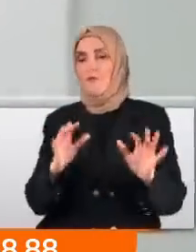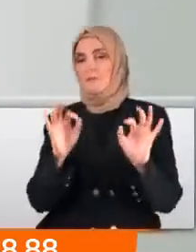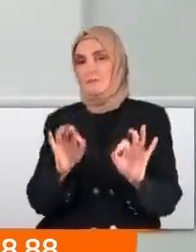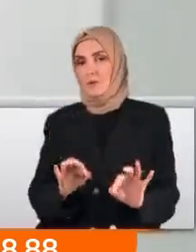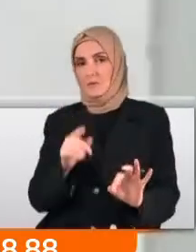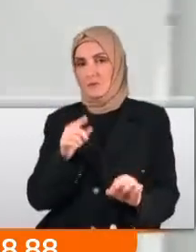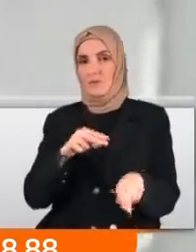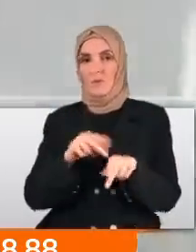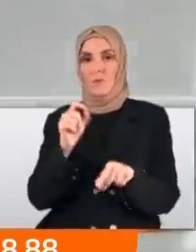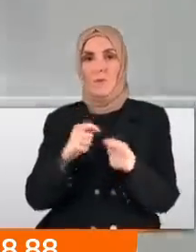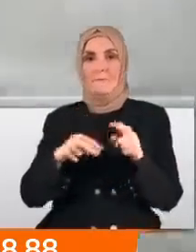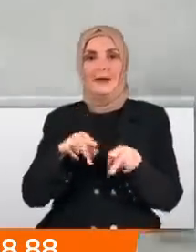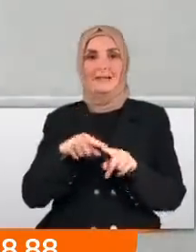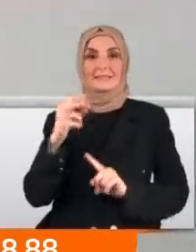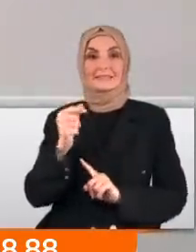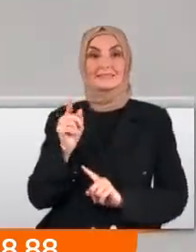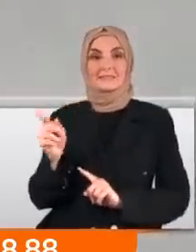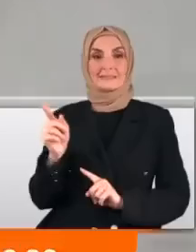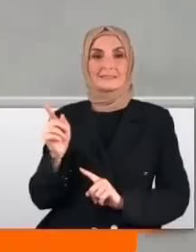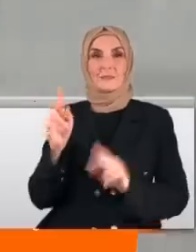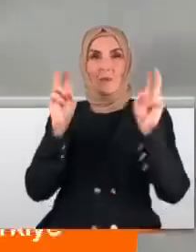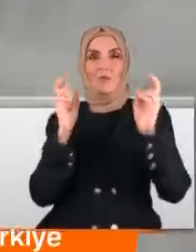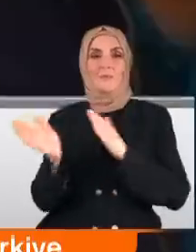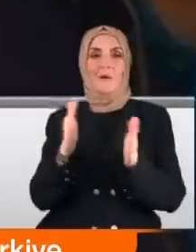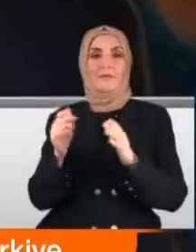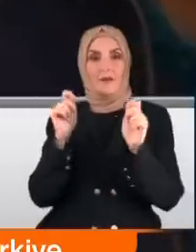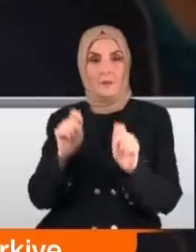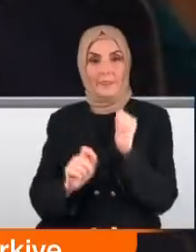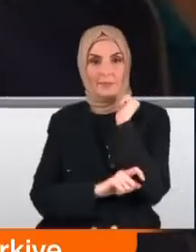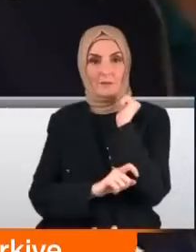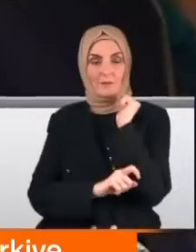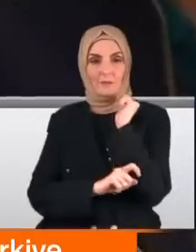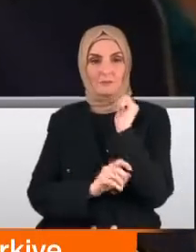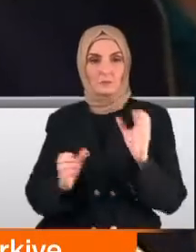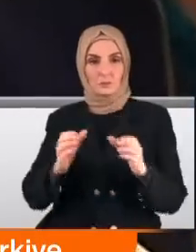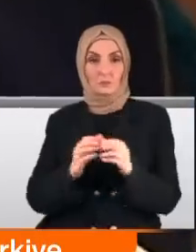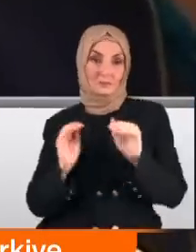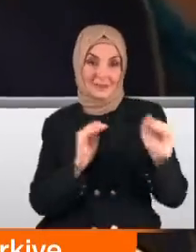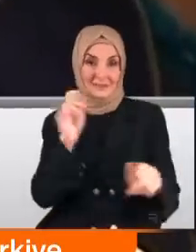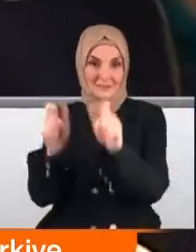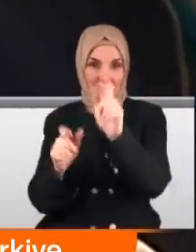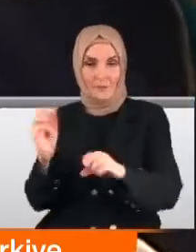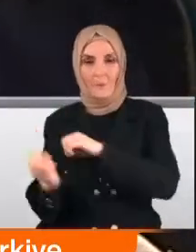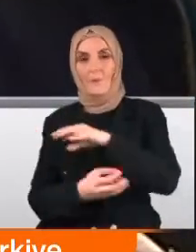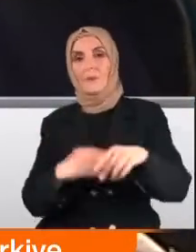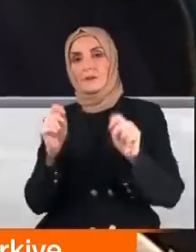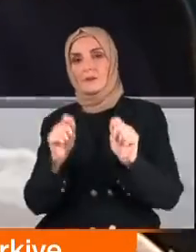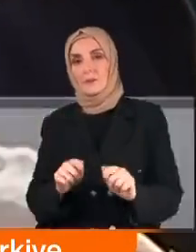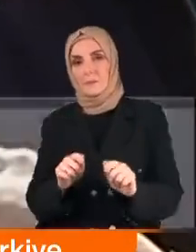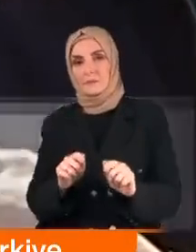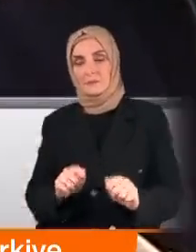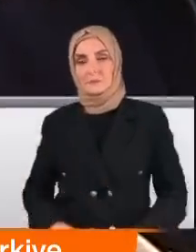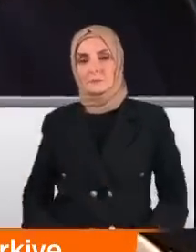Kobani'yi bahane eden terör örgütü yandaşları sokakları karıştırdı. Şehir savaşı başlayacak ve bu şehir savaşının ne kadar süreceğini